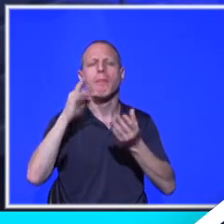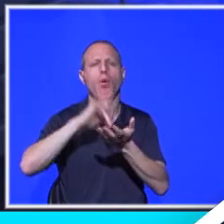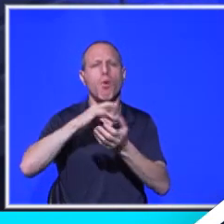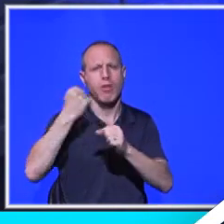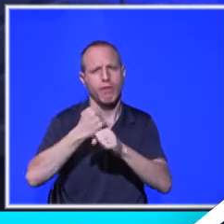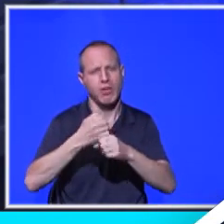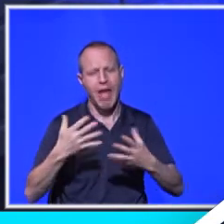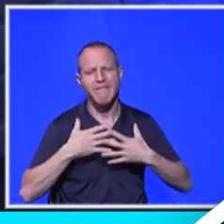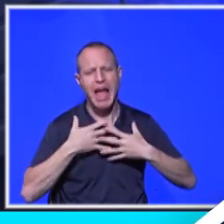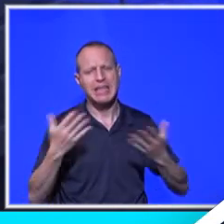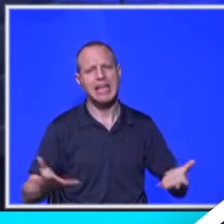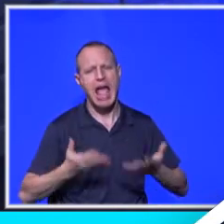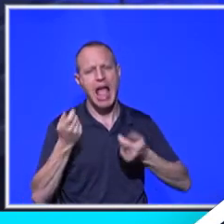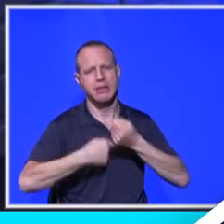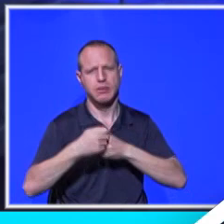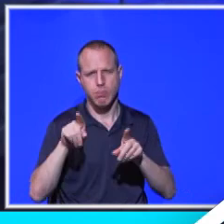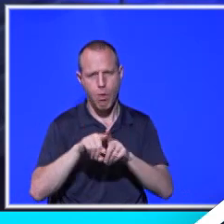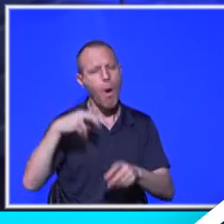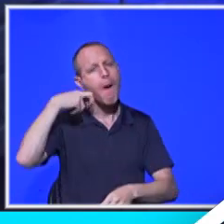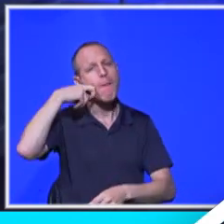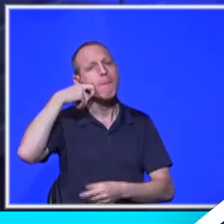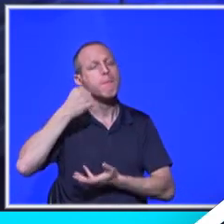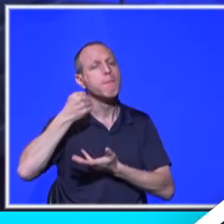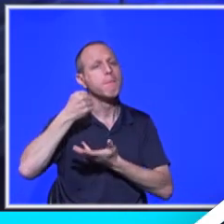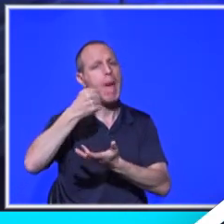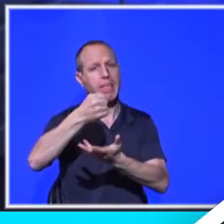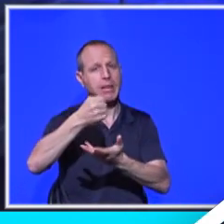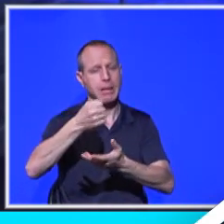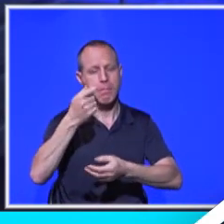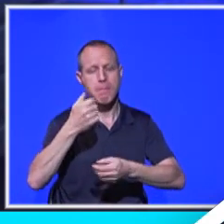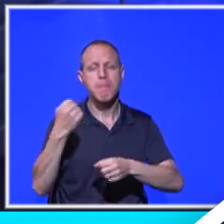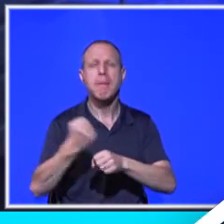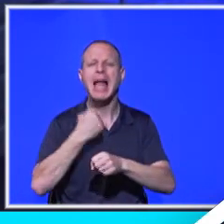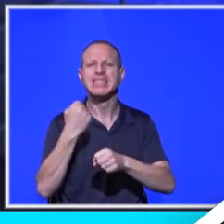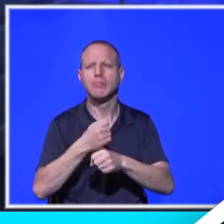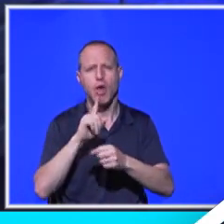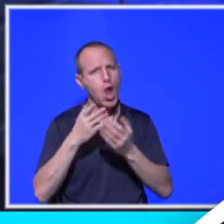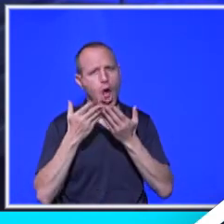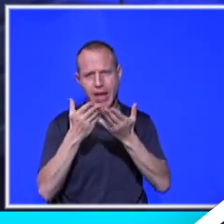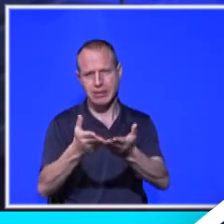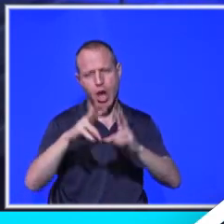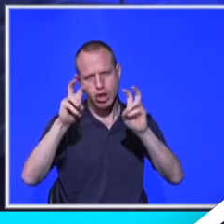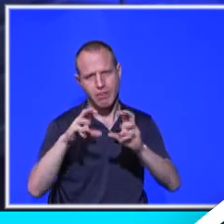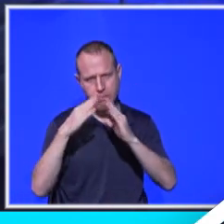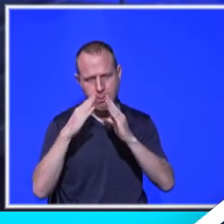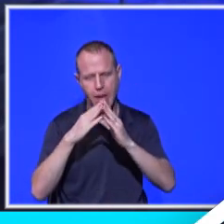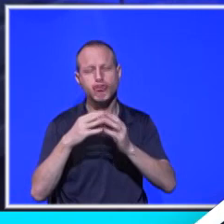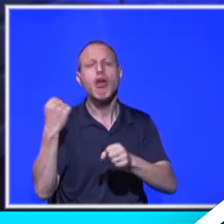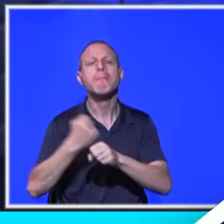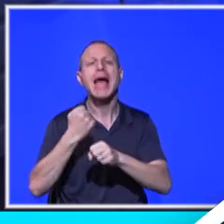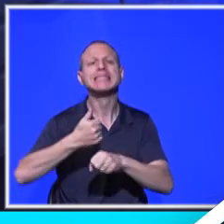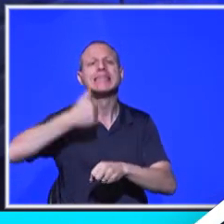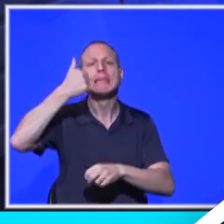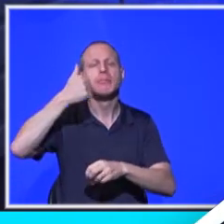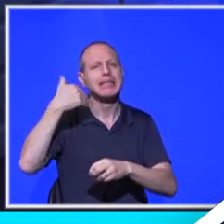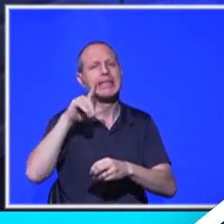עידוד למעסיקים, מענקים למעסיקים, לא לכיוון של עזרה לשבת בבית, אלא שהמעסיקים